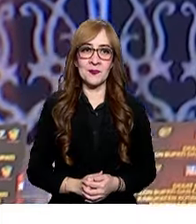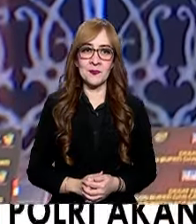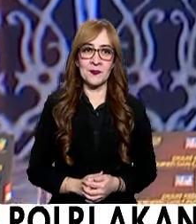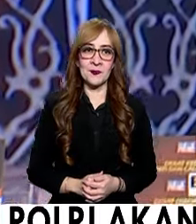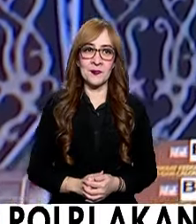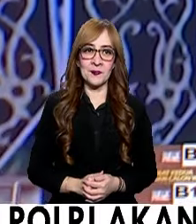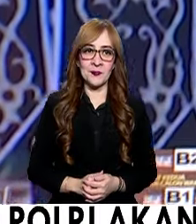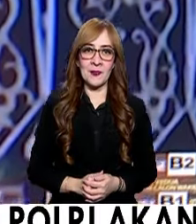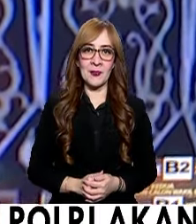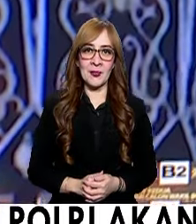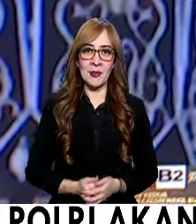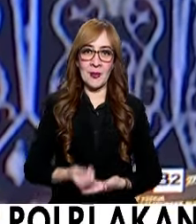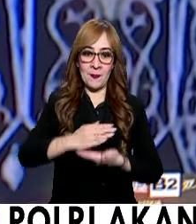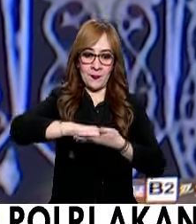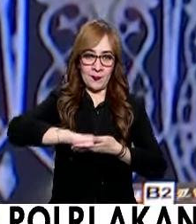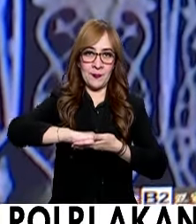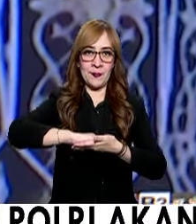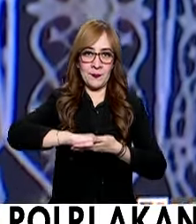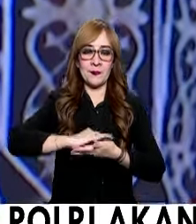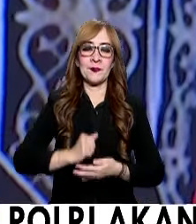Tunjukkan masih dalam keadaan